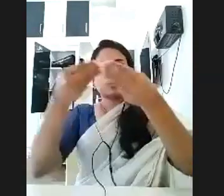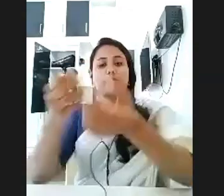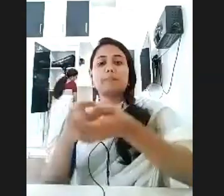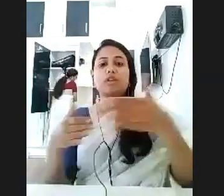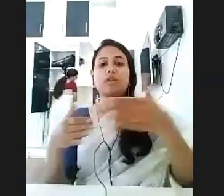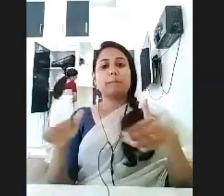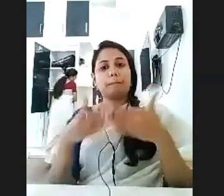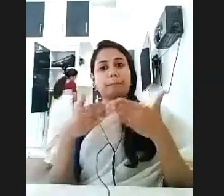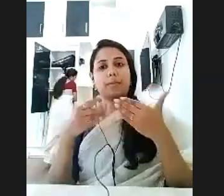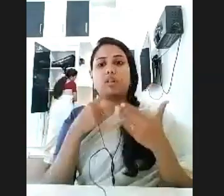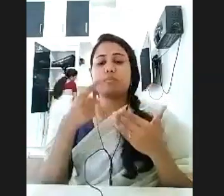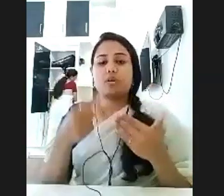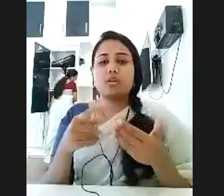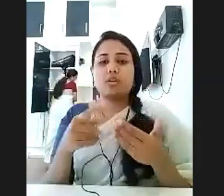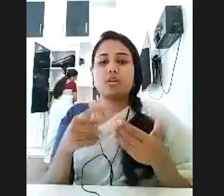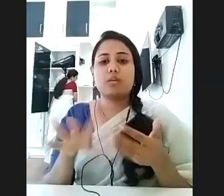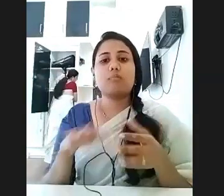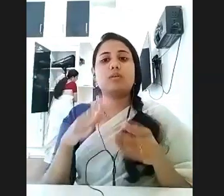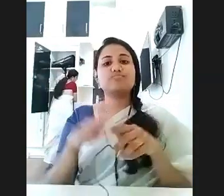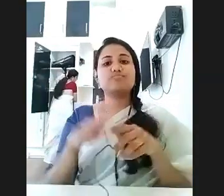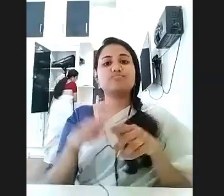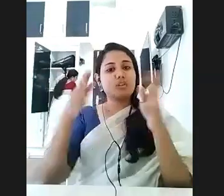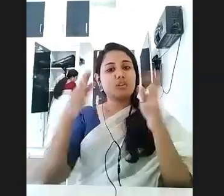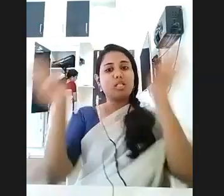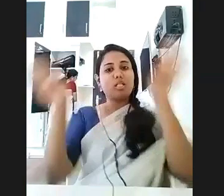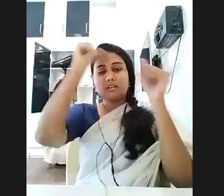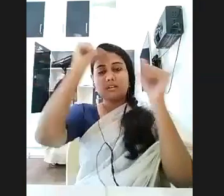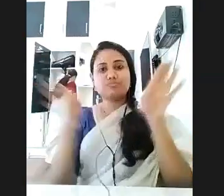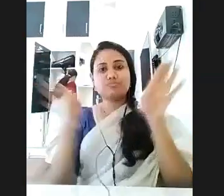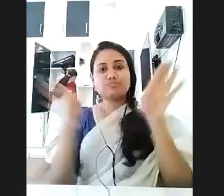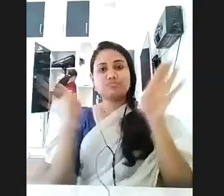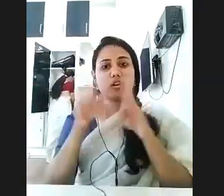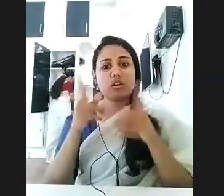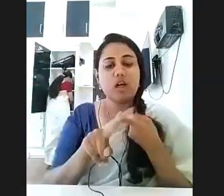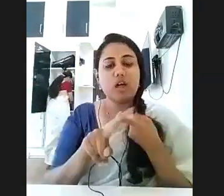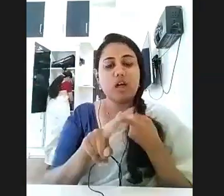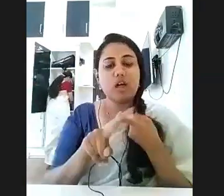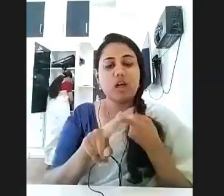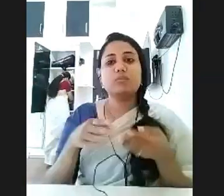അപ്പൊ അങ്ങനത്തെ ഒരു അവസ്ഥയിലാണ് ഇപ്പൊ ഞാൻ ഇരിക്കുന്നത്. 2 കുട്ടികൾ സെയിം SMAയിലുള്ളവരാണ്.